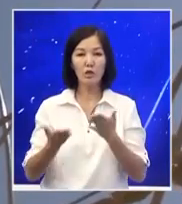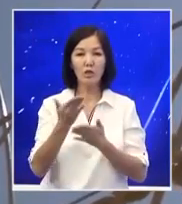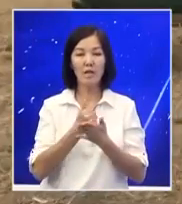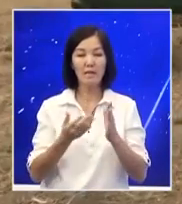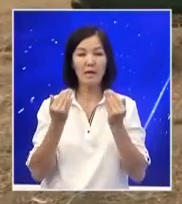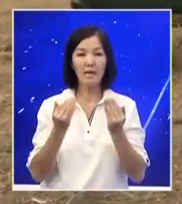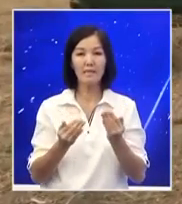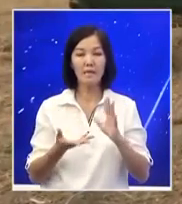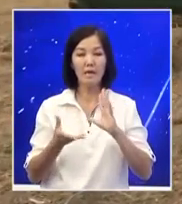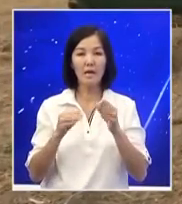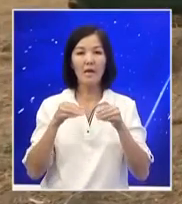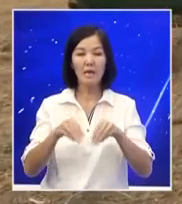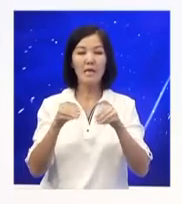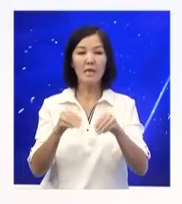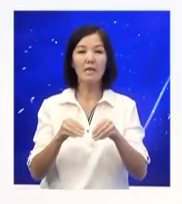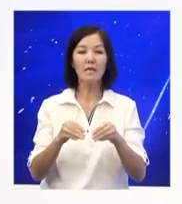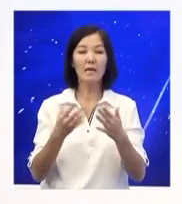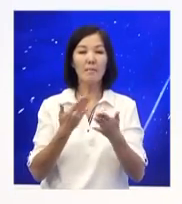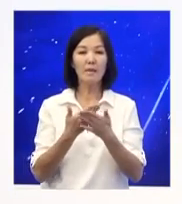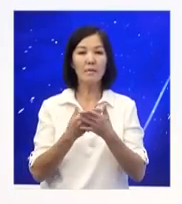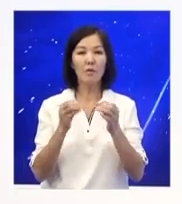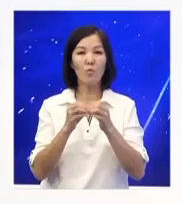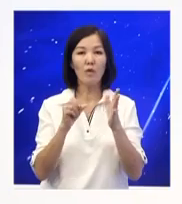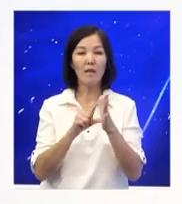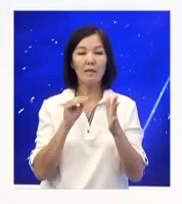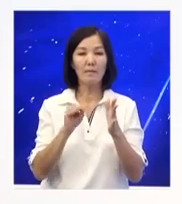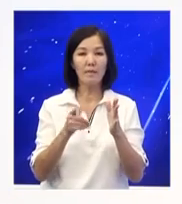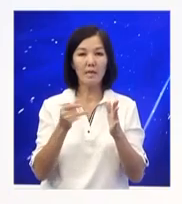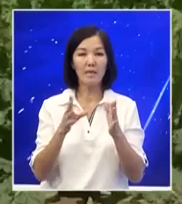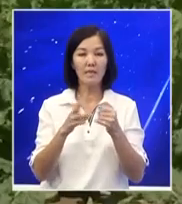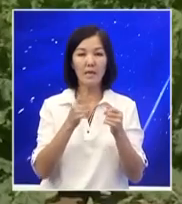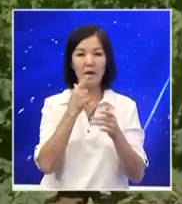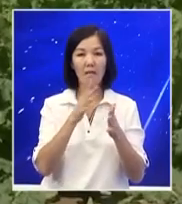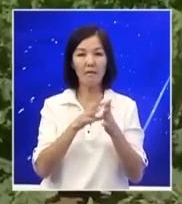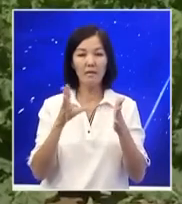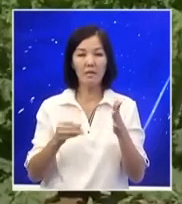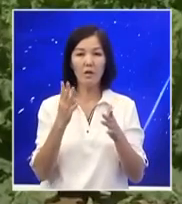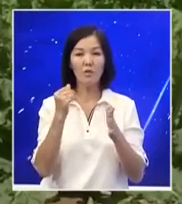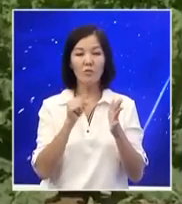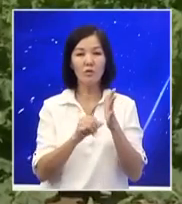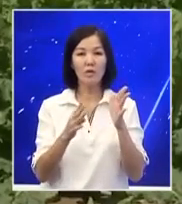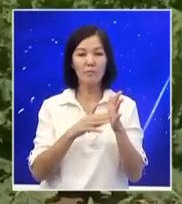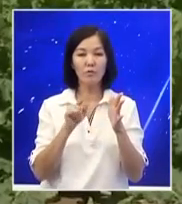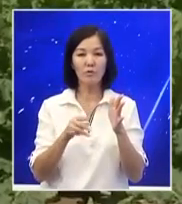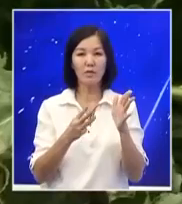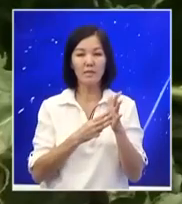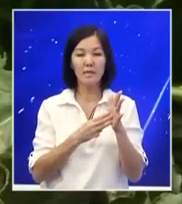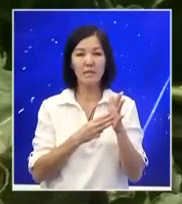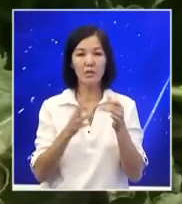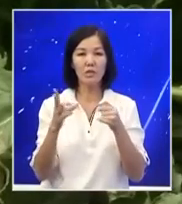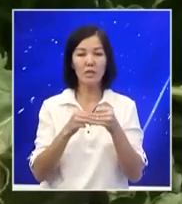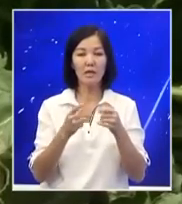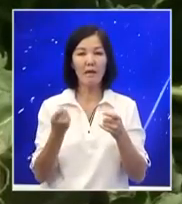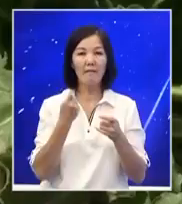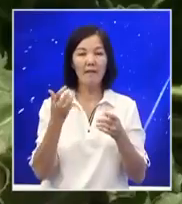Негізгі көлем егін шаруашылығынан. Мәселен, 16 мың гектар аумаққа қант қызылшасы, 469,8 гектар жерге